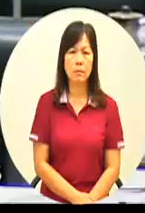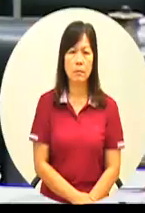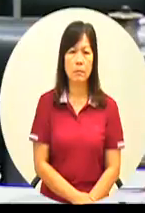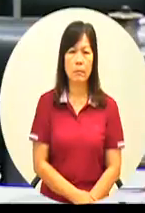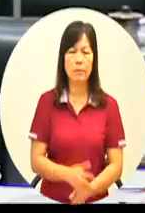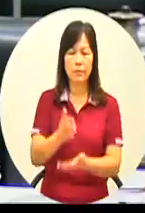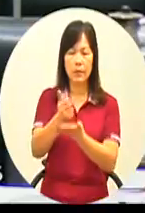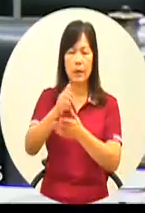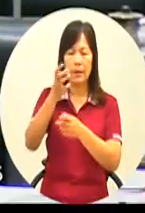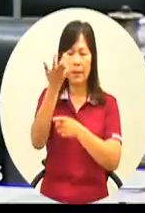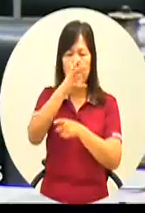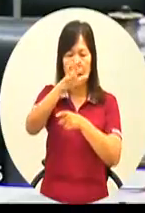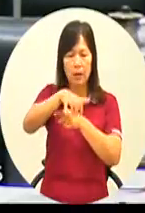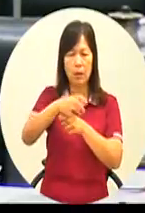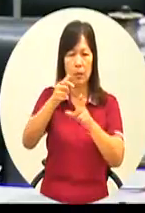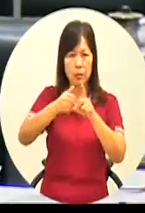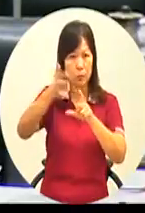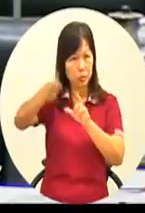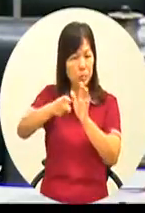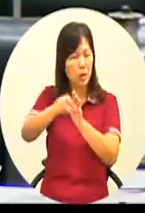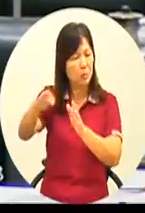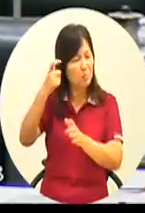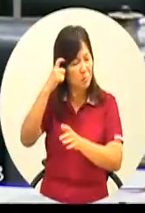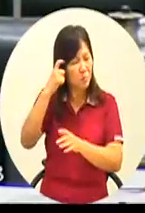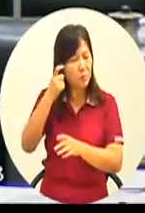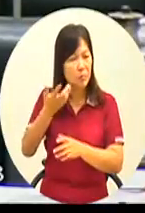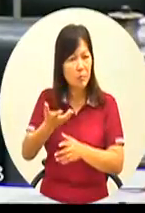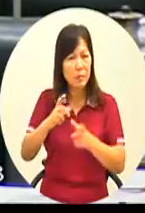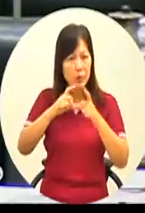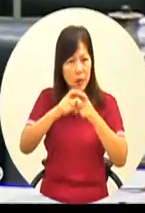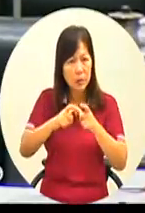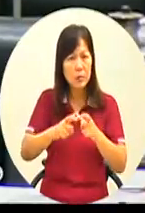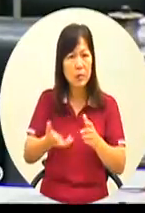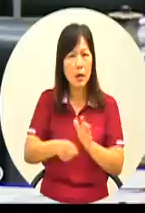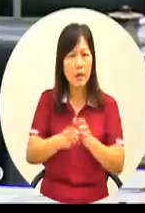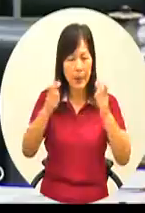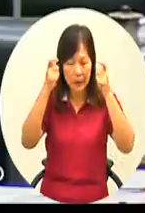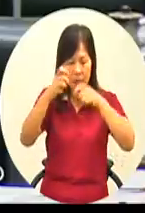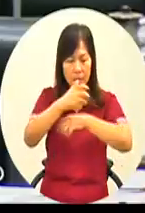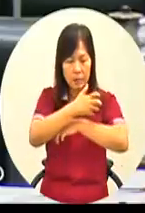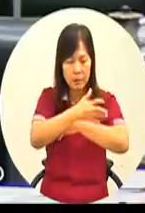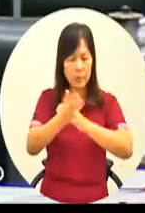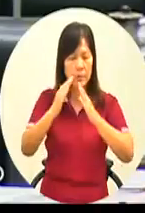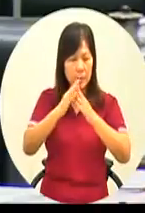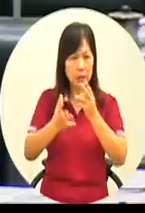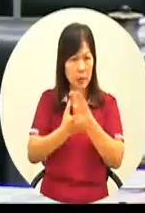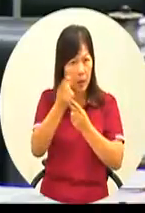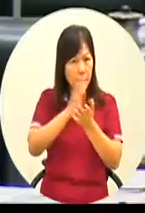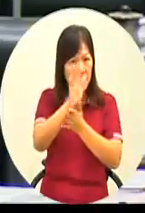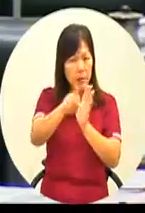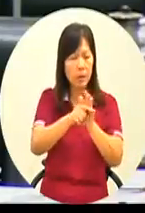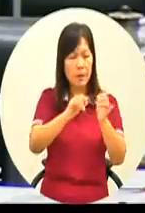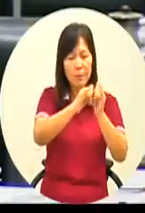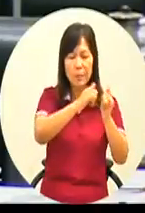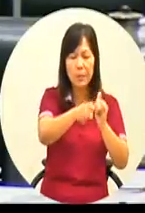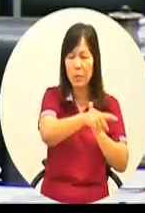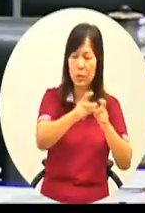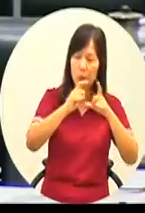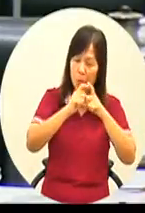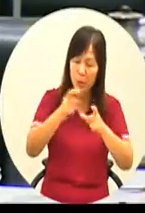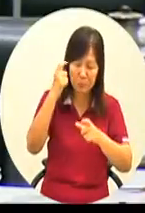浓区区长答复一下好不 好？你认为我们县市合并以后，我们地方的百姓反应是更